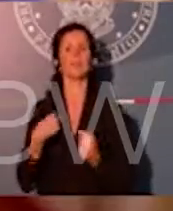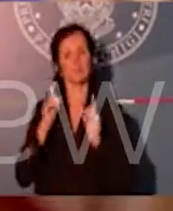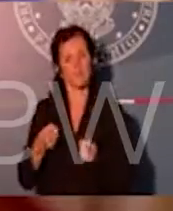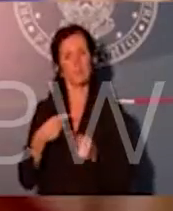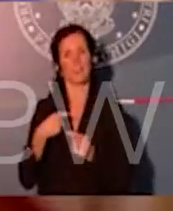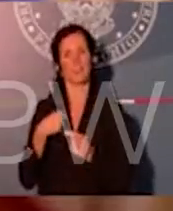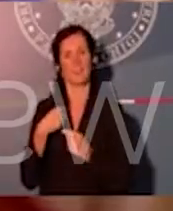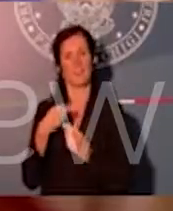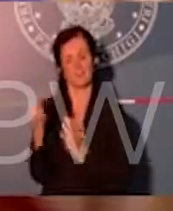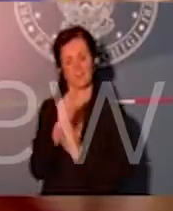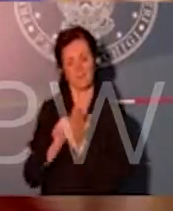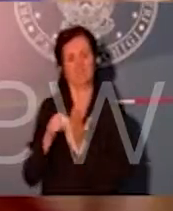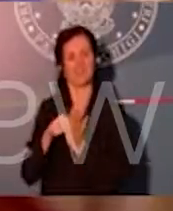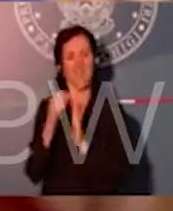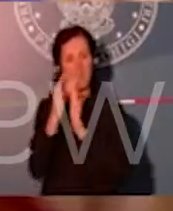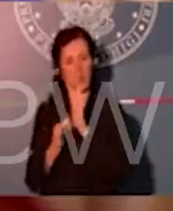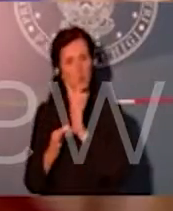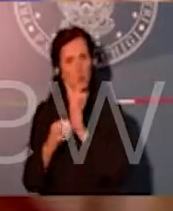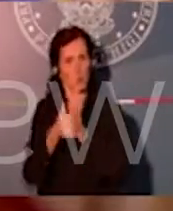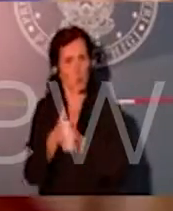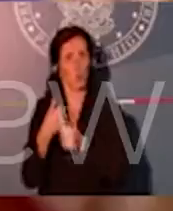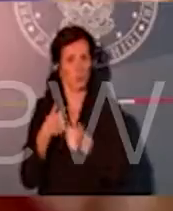anche pubblicamente queste misure.